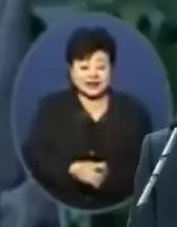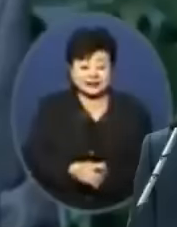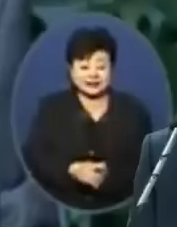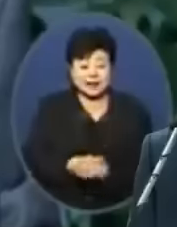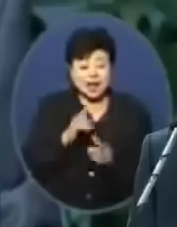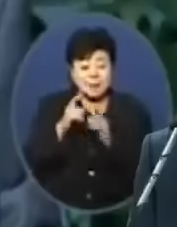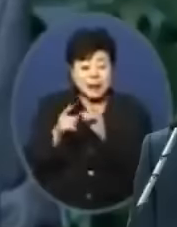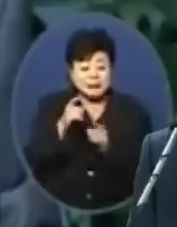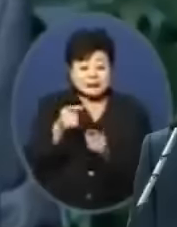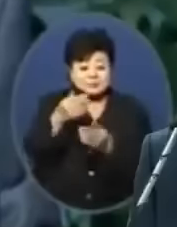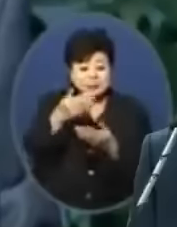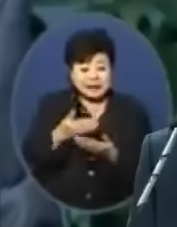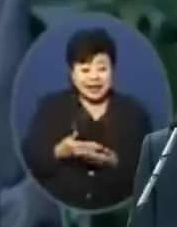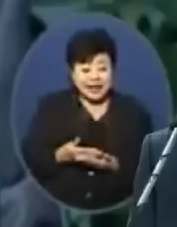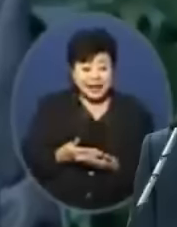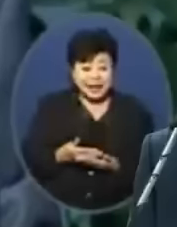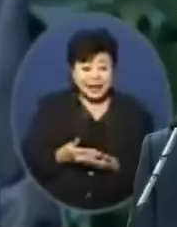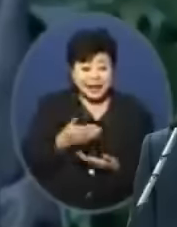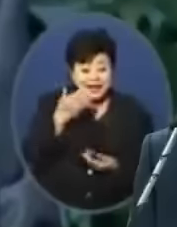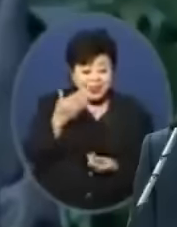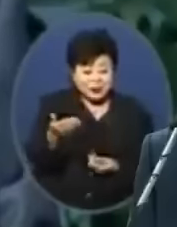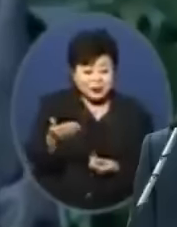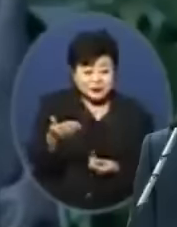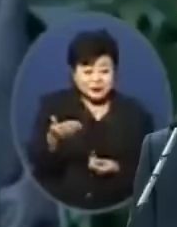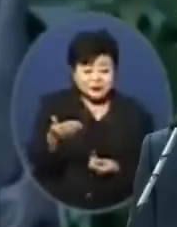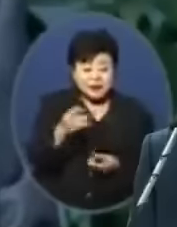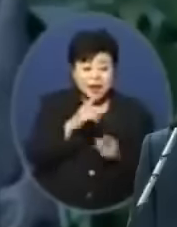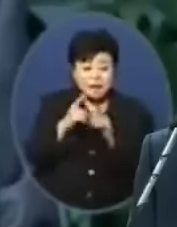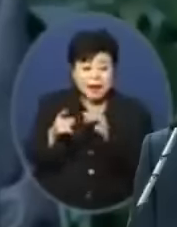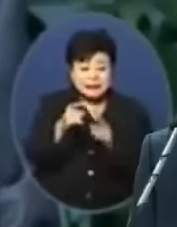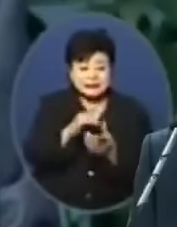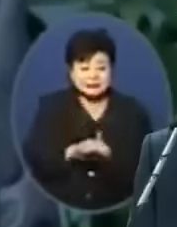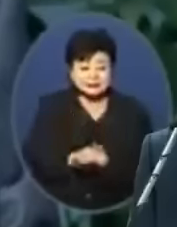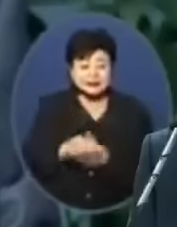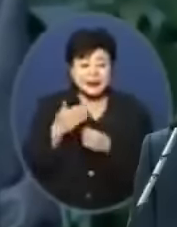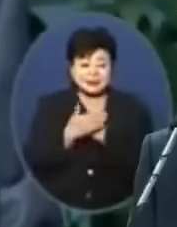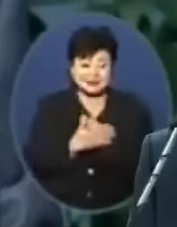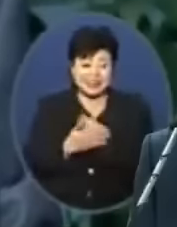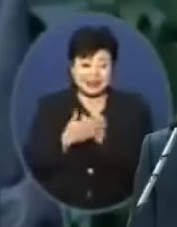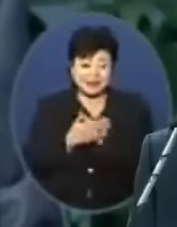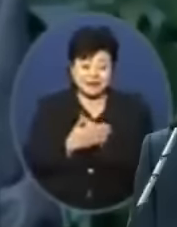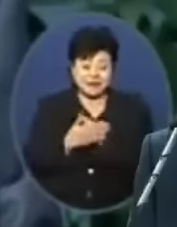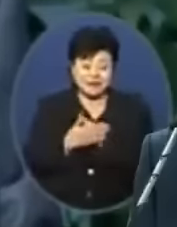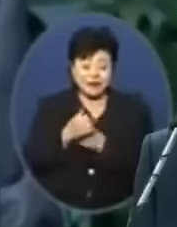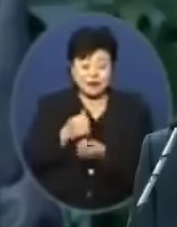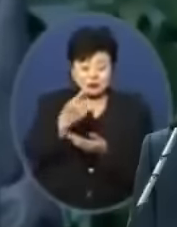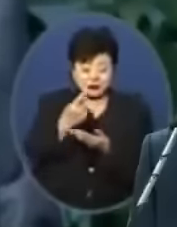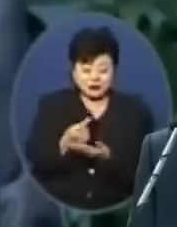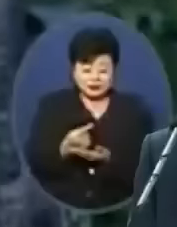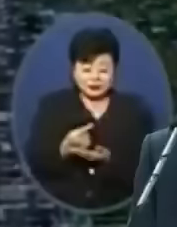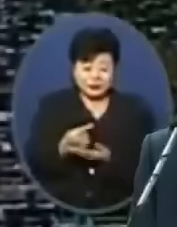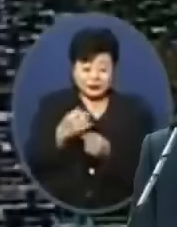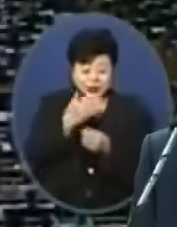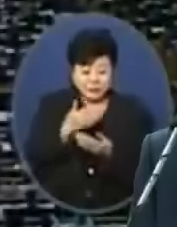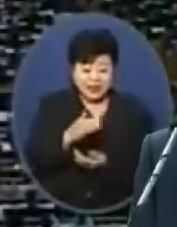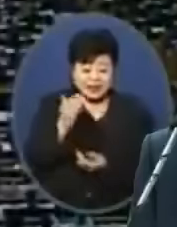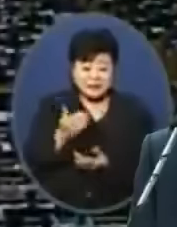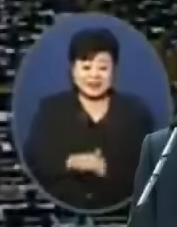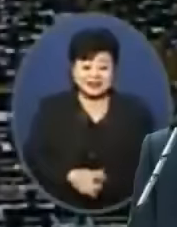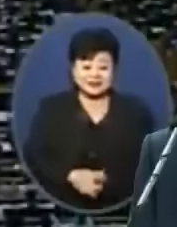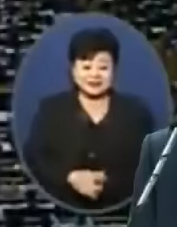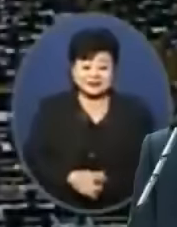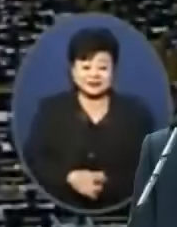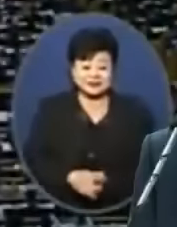그 말씀을 받아서 여러분 그 말씀을 은혜로 모셔드리면 여러분이 은혜받은 사람이 되고 마는